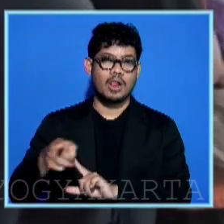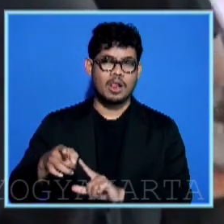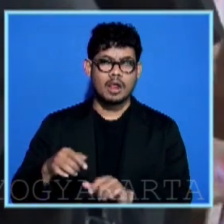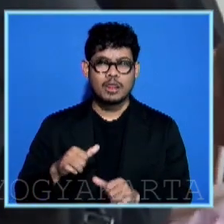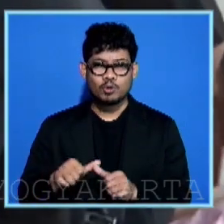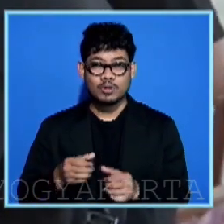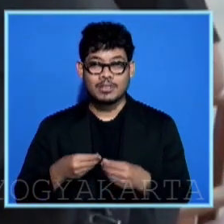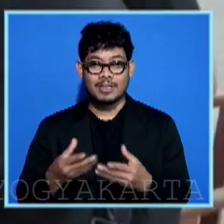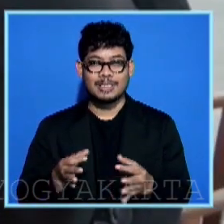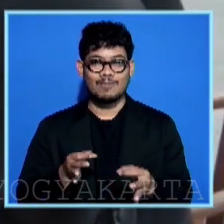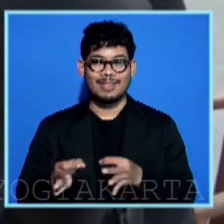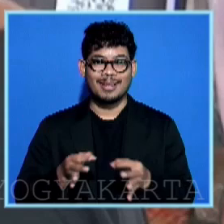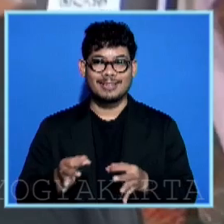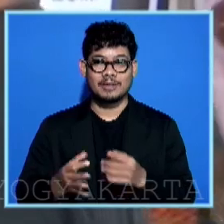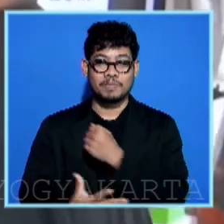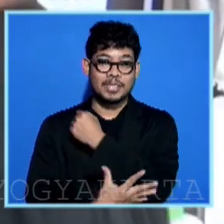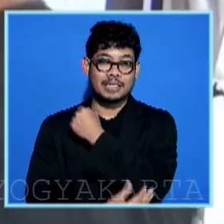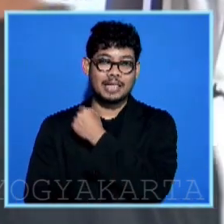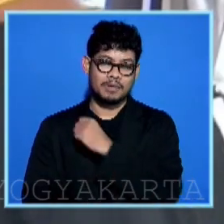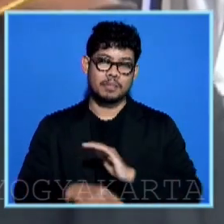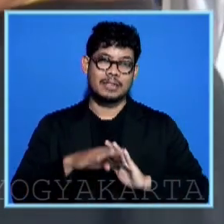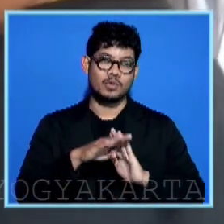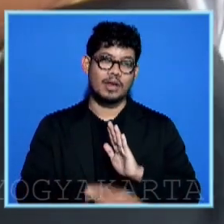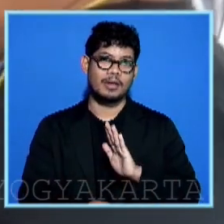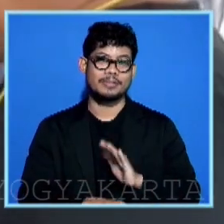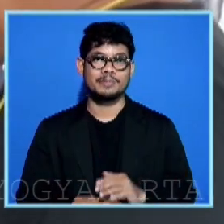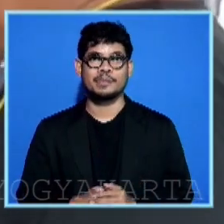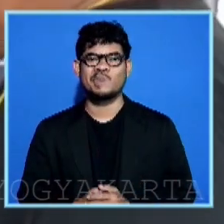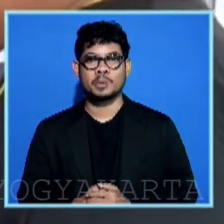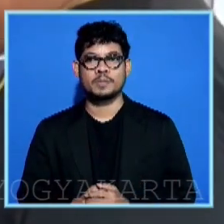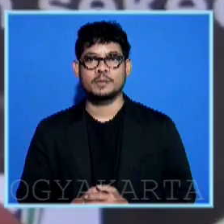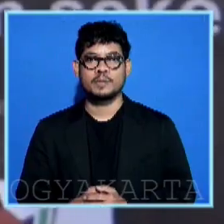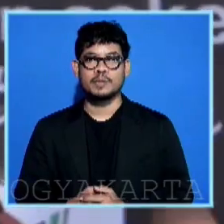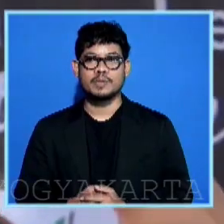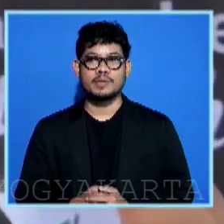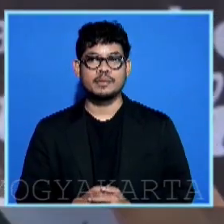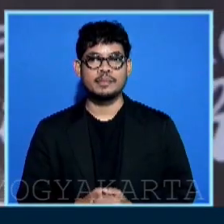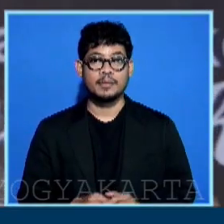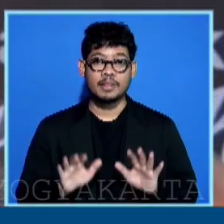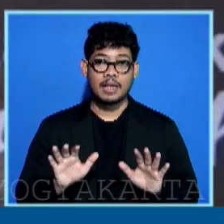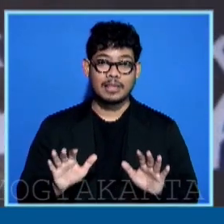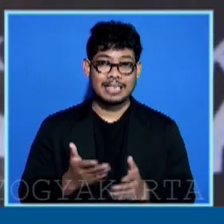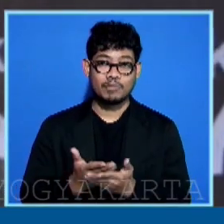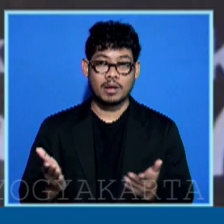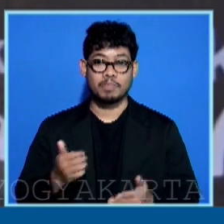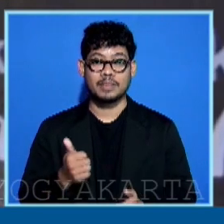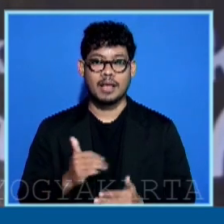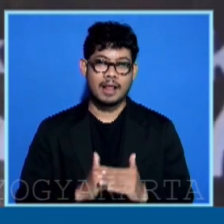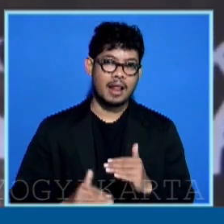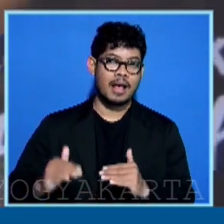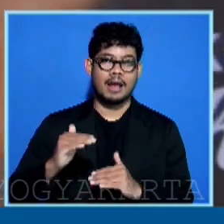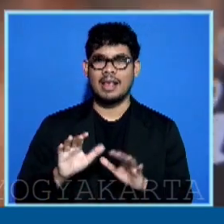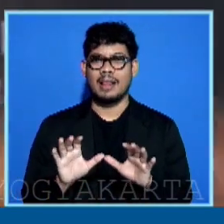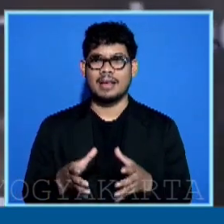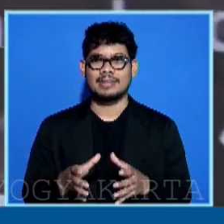kemiskinan. UMKM ingkang sampun lumampah dipun ajab saged to minggah kelas. Kula gadahi ide niki, damel